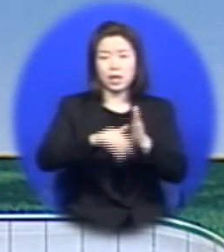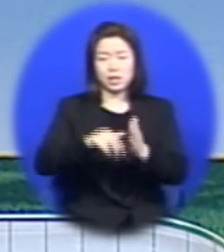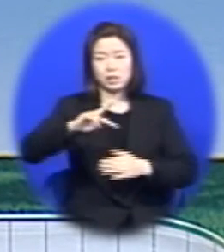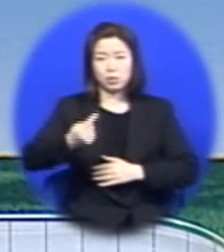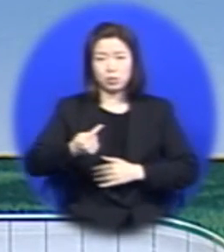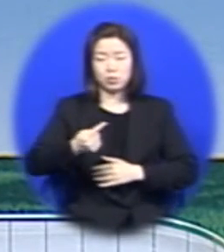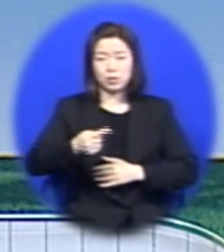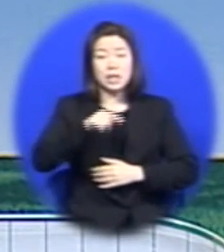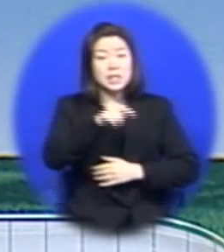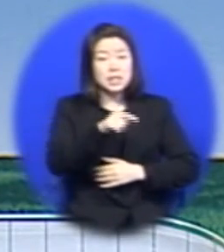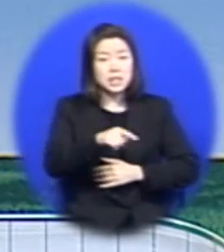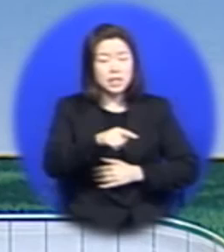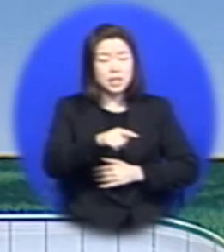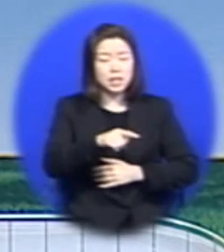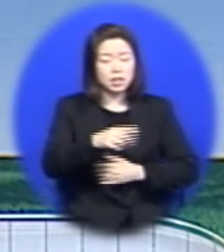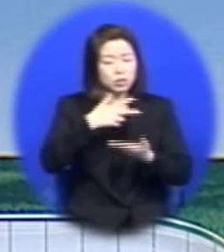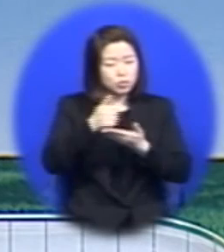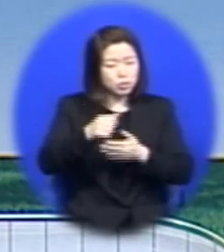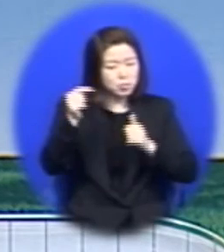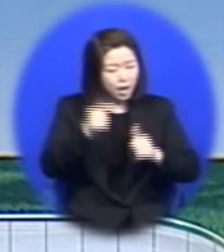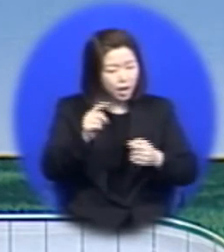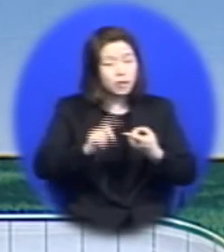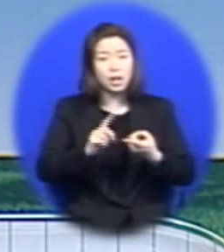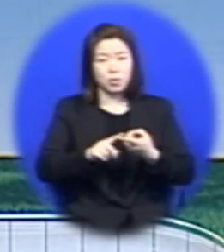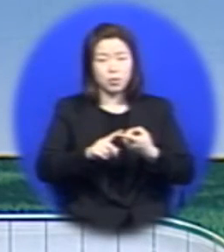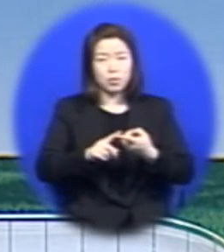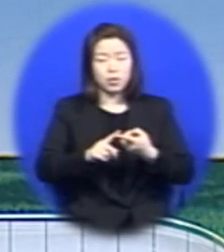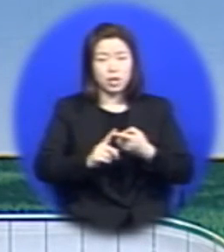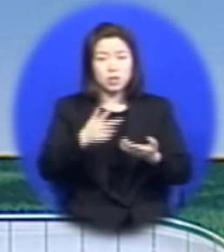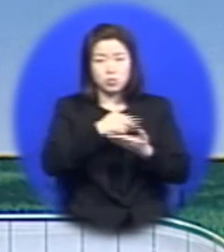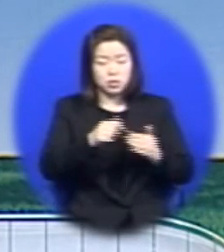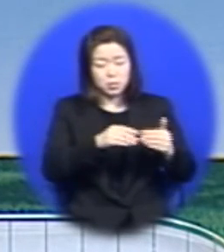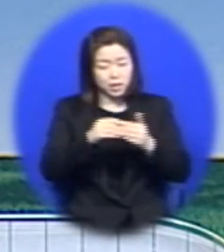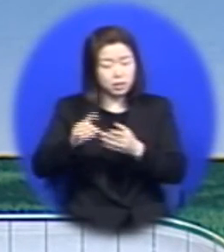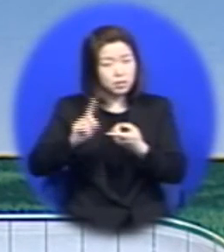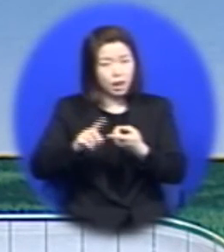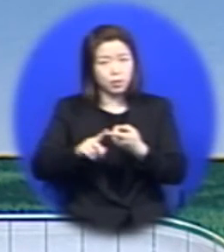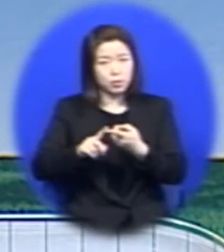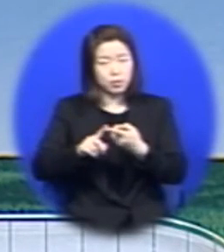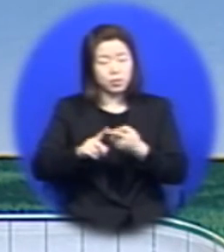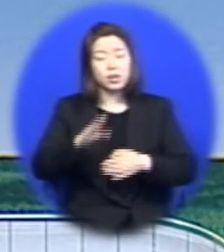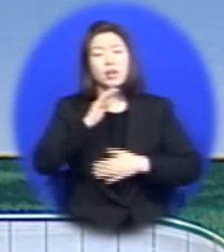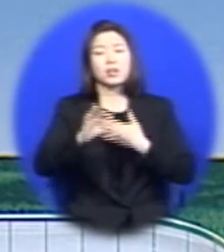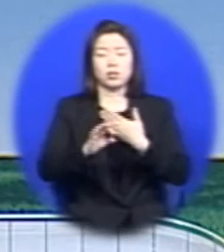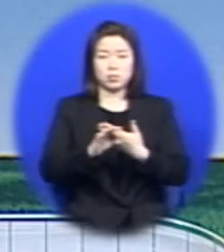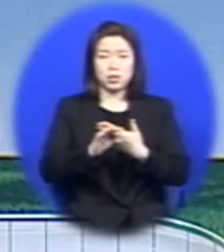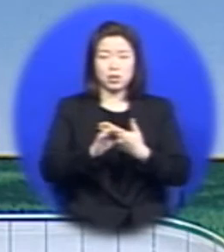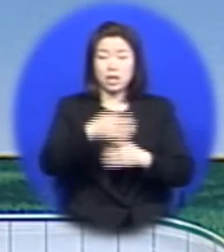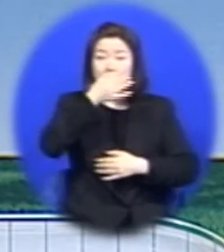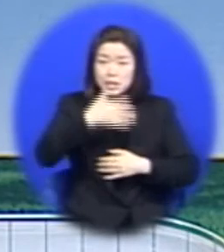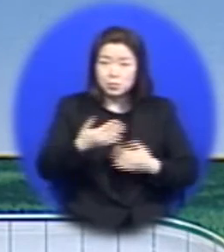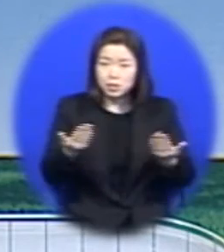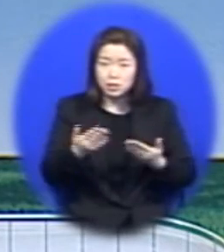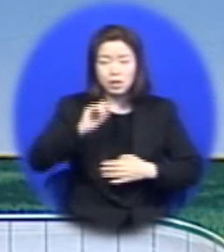항상 요 감각으로 사는 겁니다. 주님이 하라는 대로, 주님이 이끄시는 대로. 그러면 힘든 일, 어려운